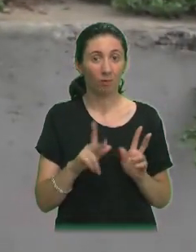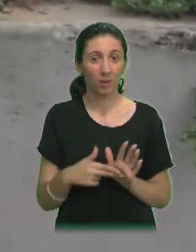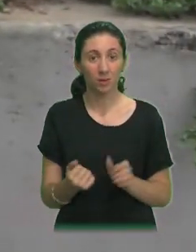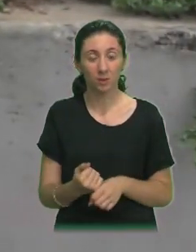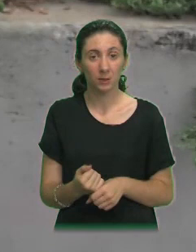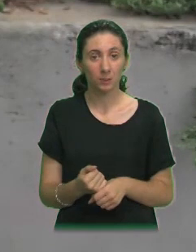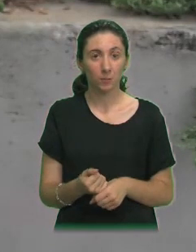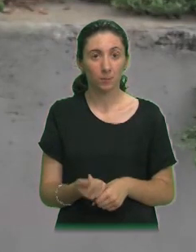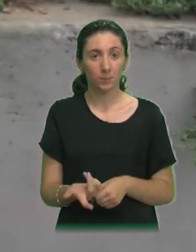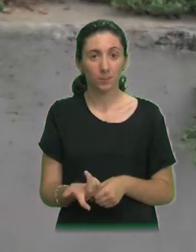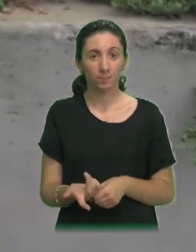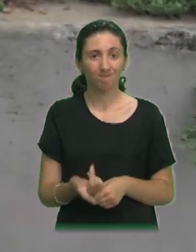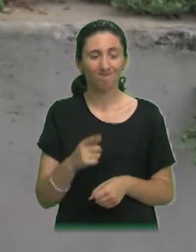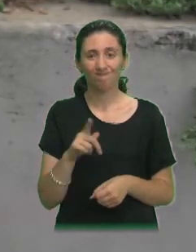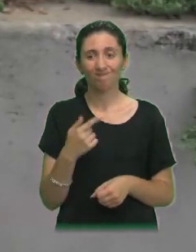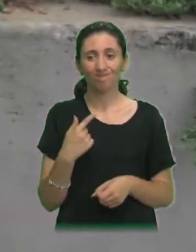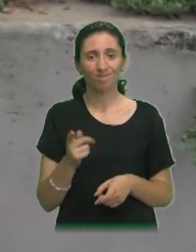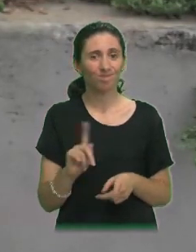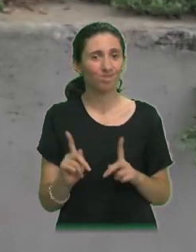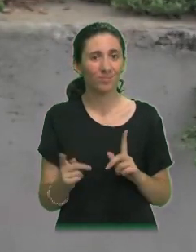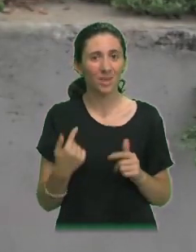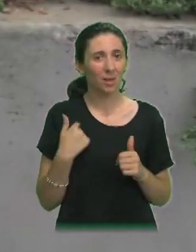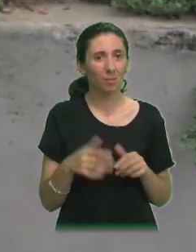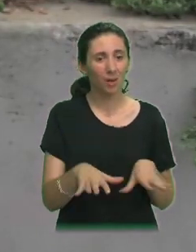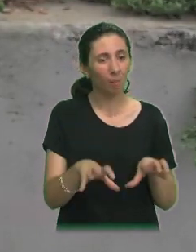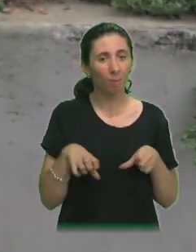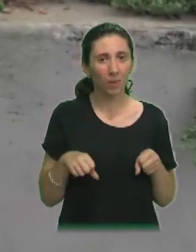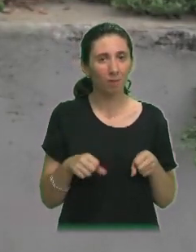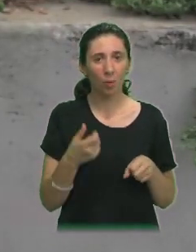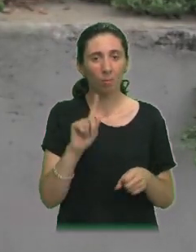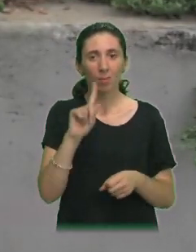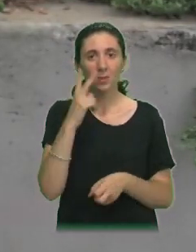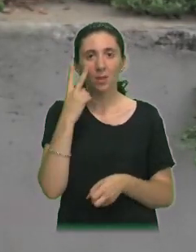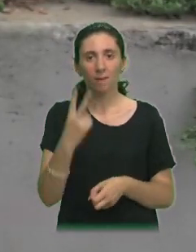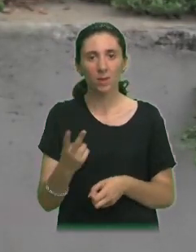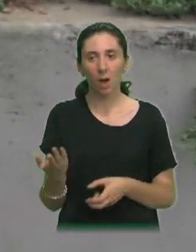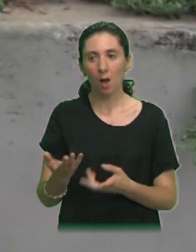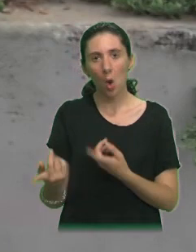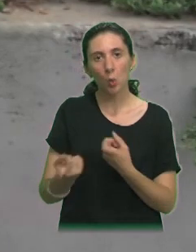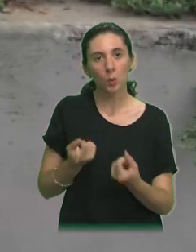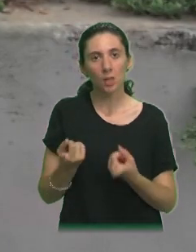jednostavno me nije privuklo, nisam vidjela izazov u tome. Uh-huh.